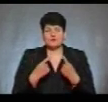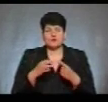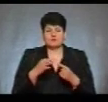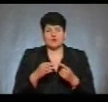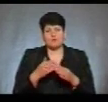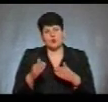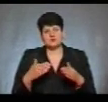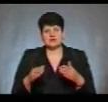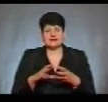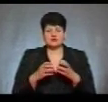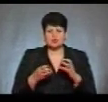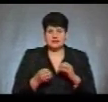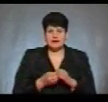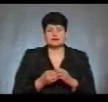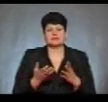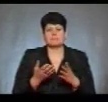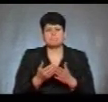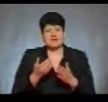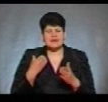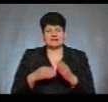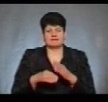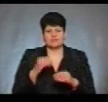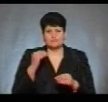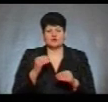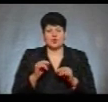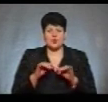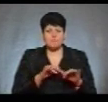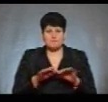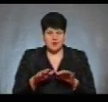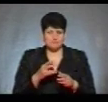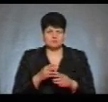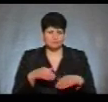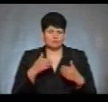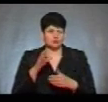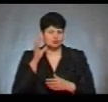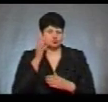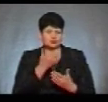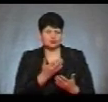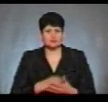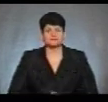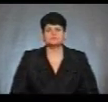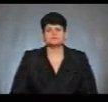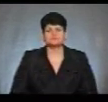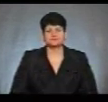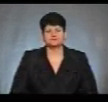проміжні результати моніторингу за перебігом передвиборчої кампанії. Я пропоную зараз послухати коментар.